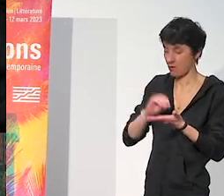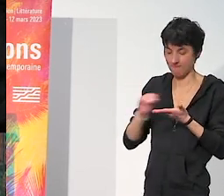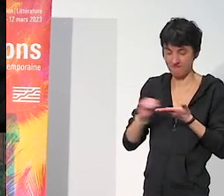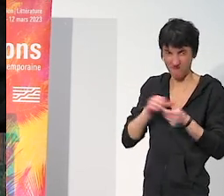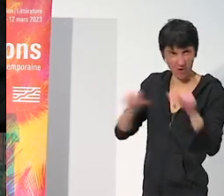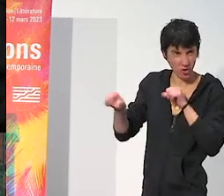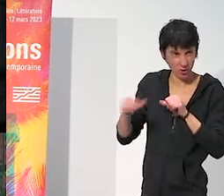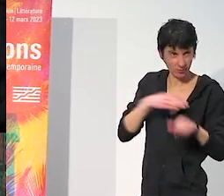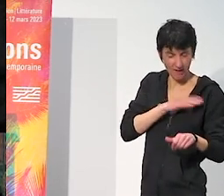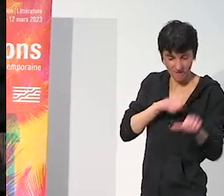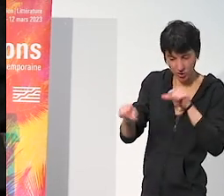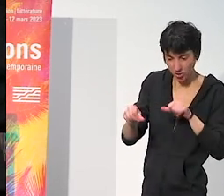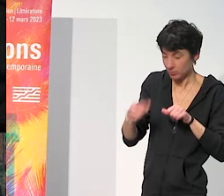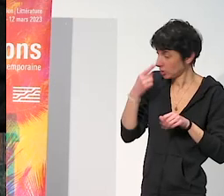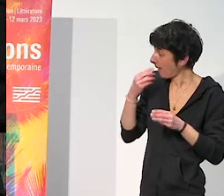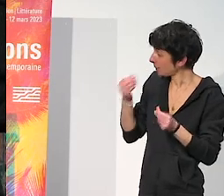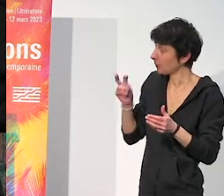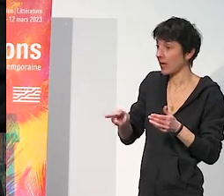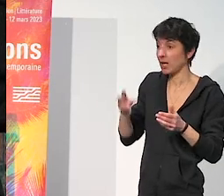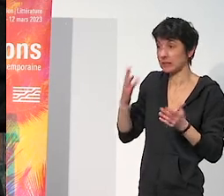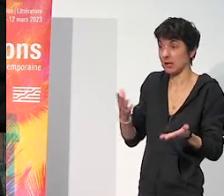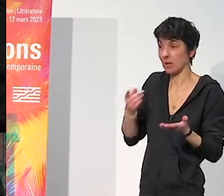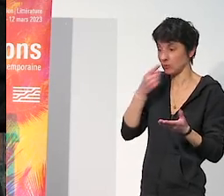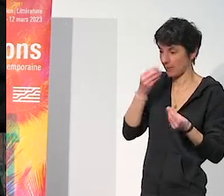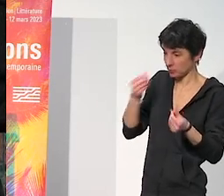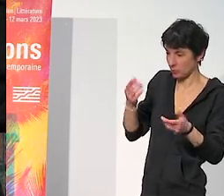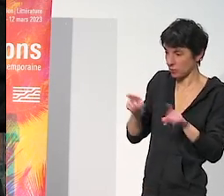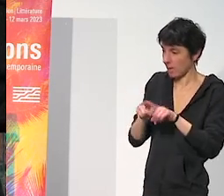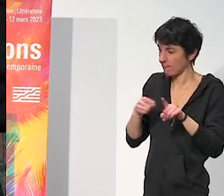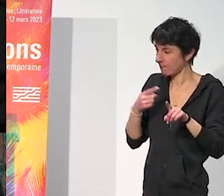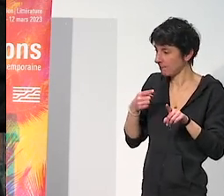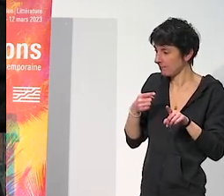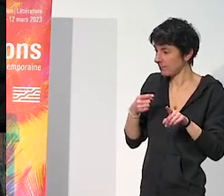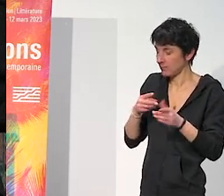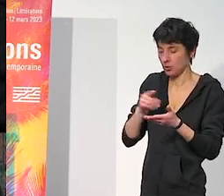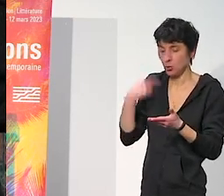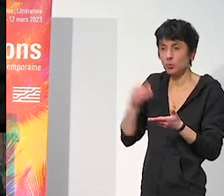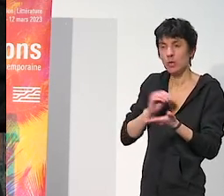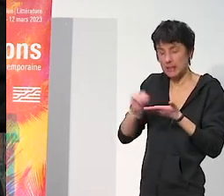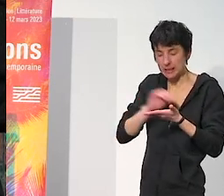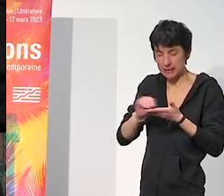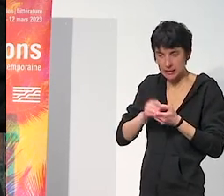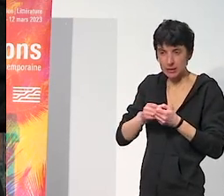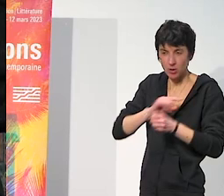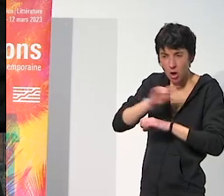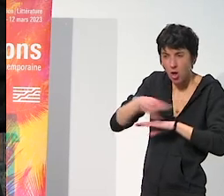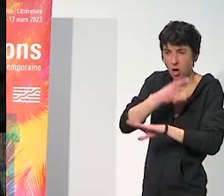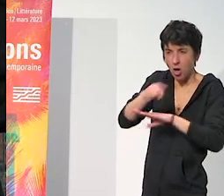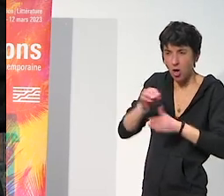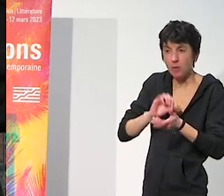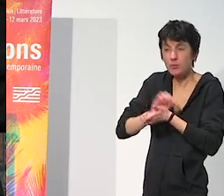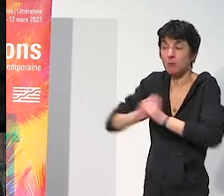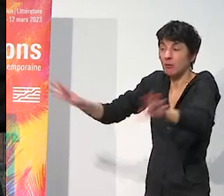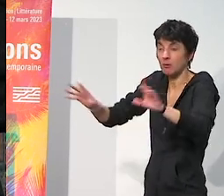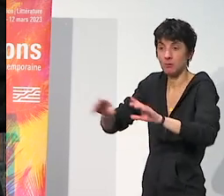pense que moi j'ai l'impression qu'il y a dans le... finalement si on passe tellement d'heures à écrire, qu'on publie ou pas, quand